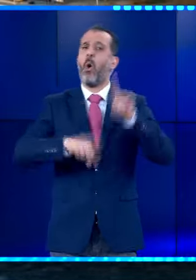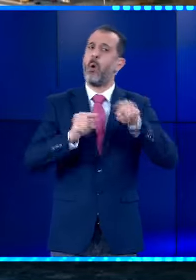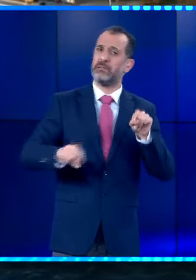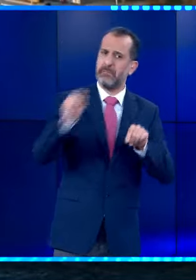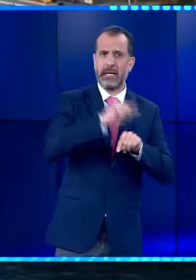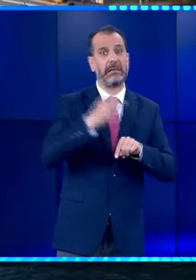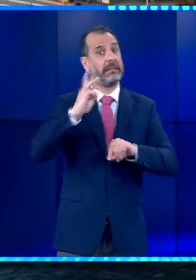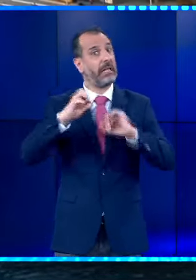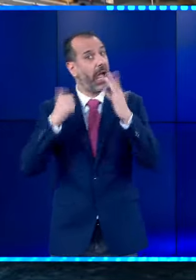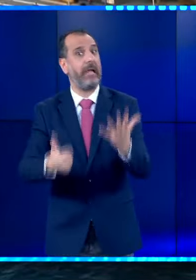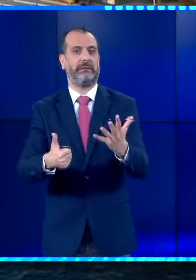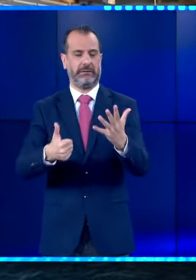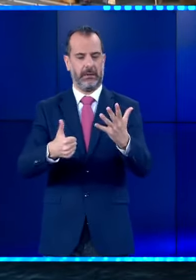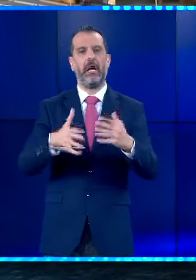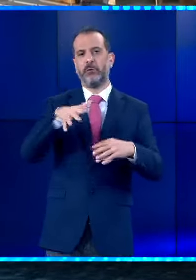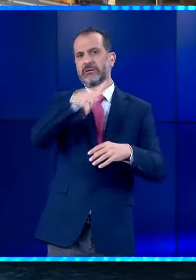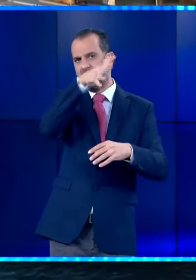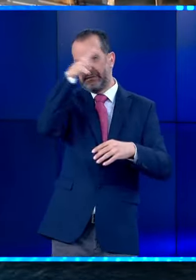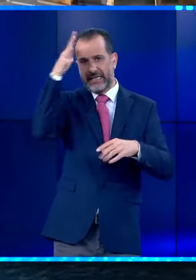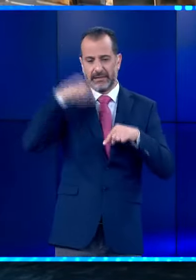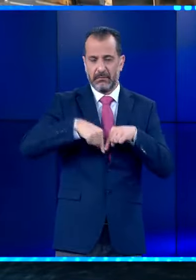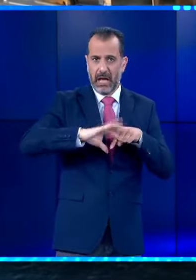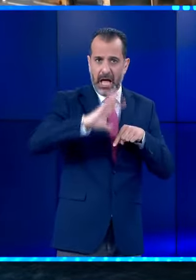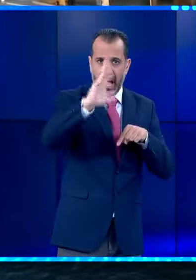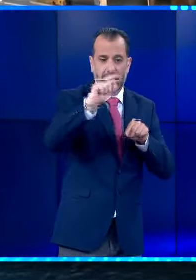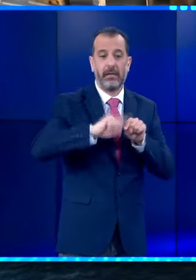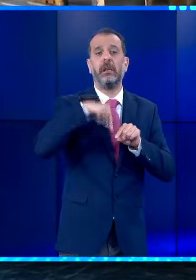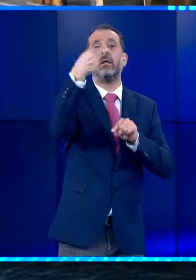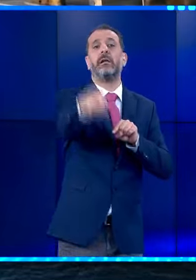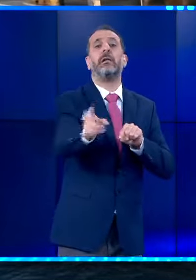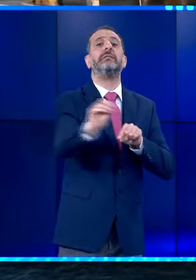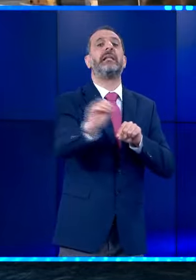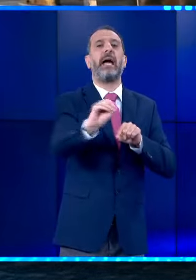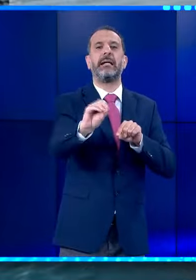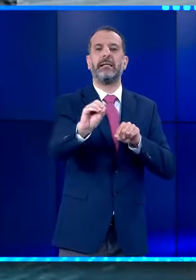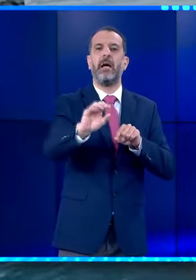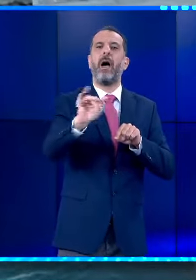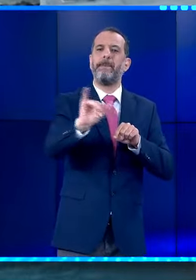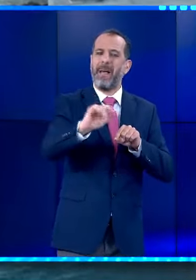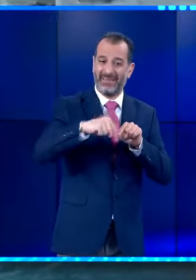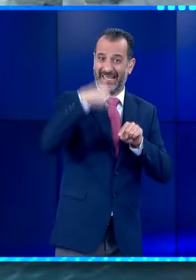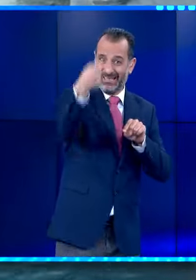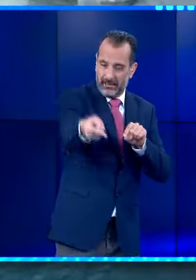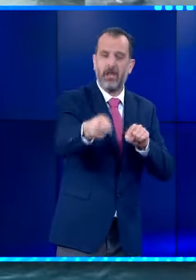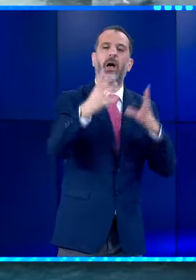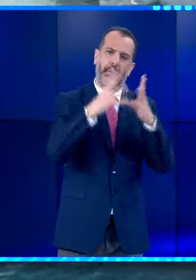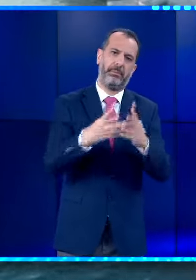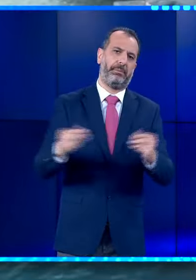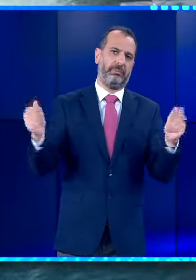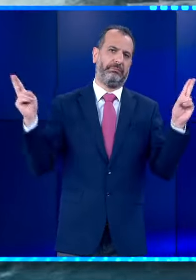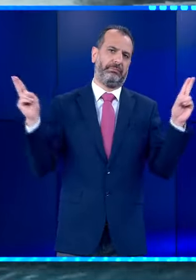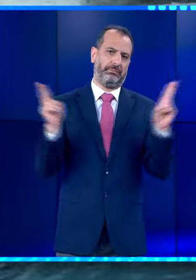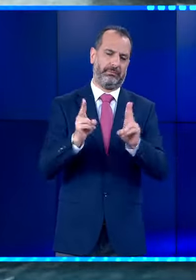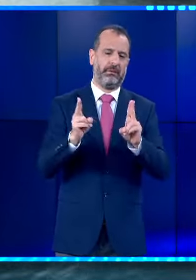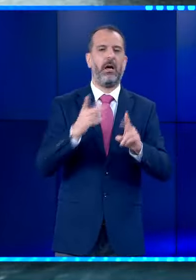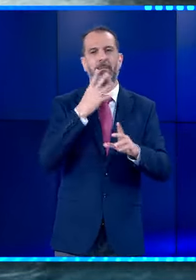και 36 βαθμοί. Η ζέστη θα κρατήσει μέχρι και την Τετάρτη και σταδιακά θα αρχίσει από την Πέμπτη και μετά να υποχωρεί βαθμία.